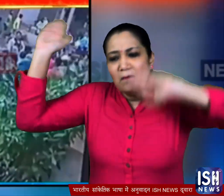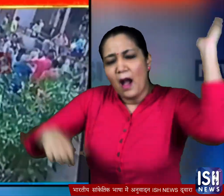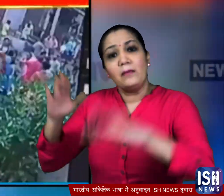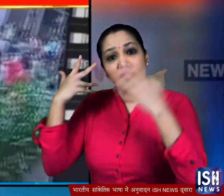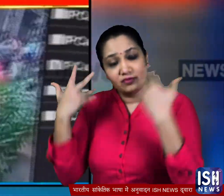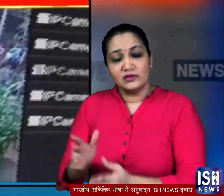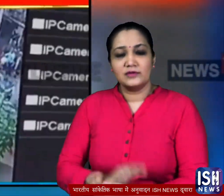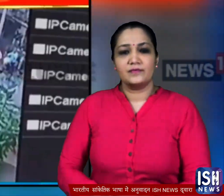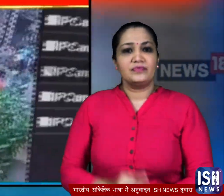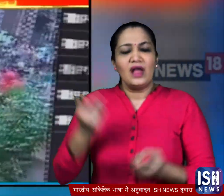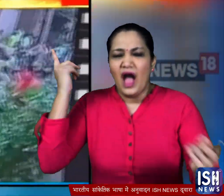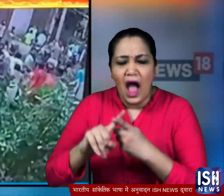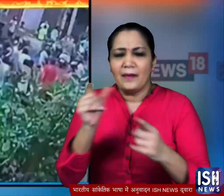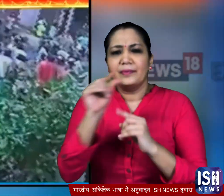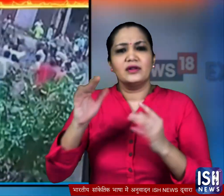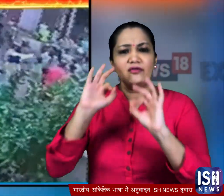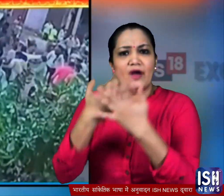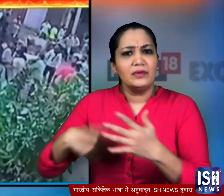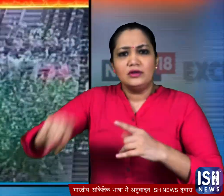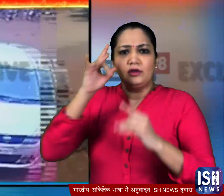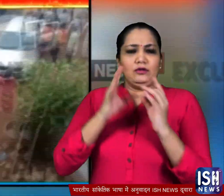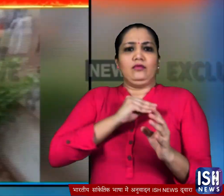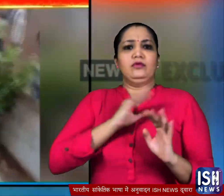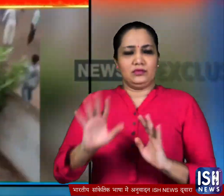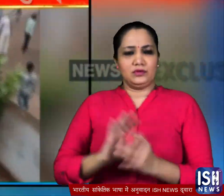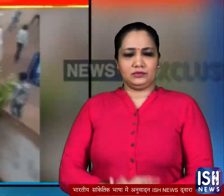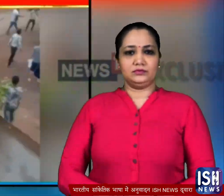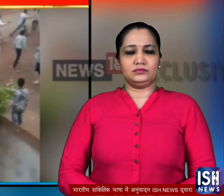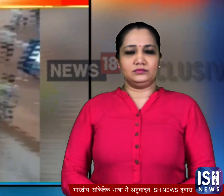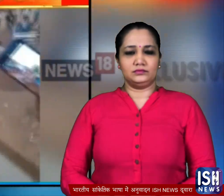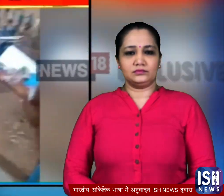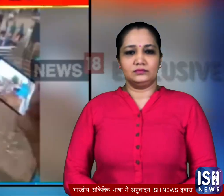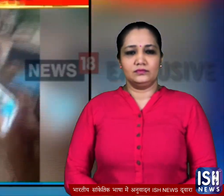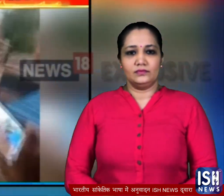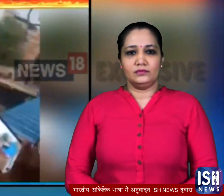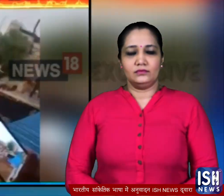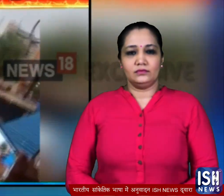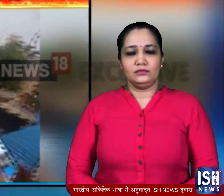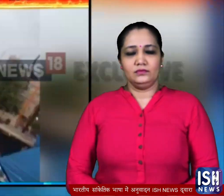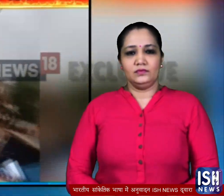बनाया गया। अचानक हुए इस हमले से वो परिवार बुरी तरह सहम गया।